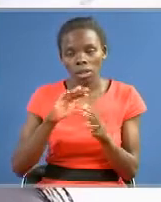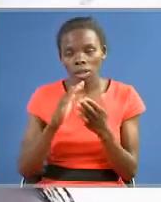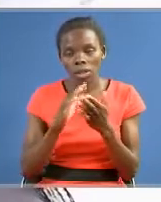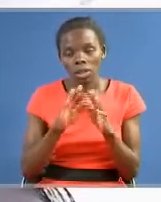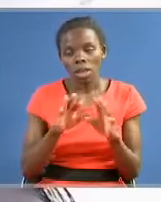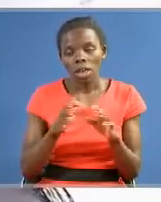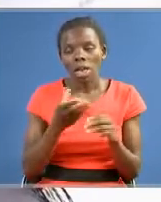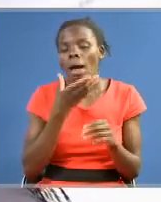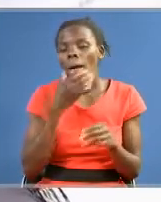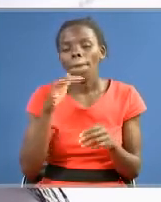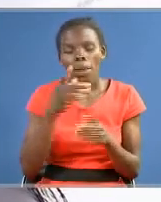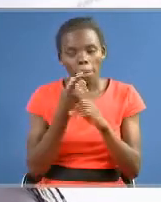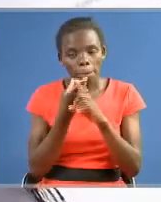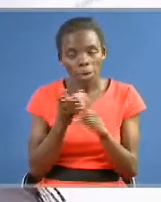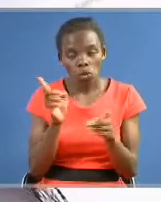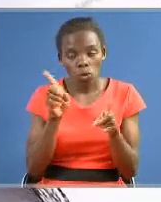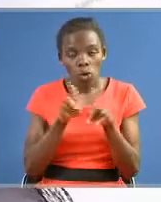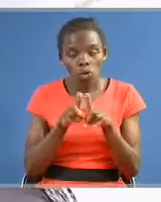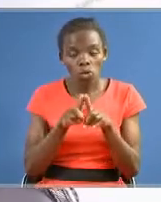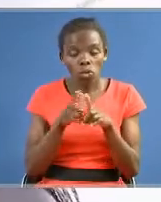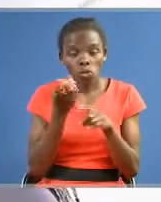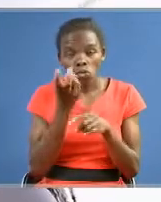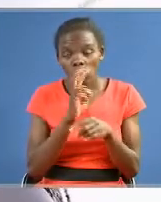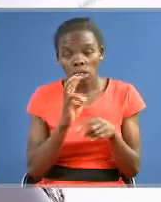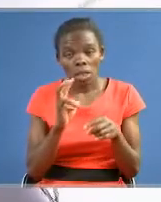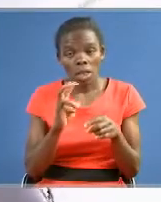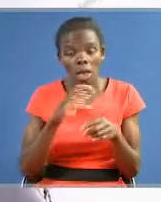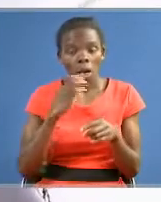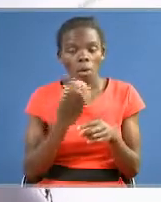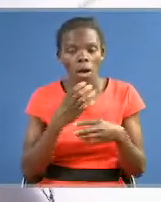lakini pia tunafaa kuangalia health yetu.